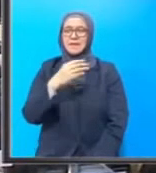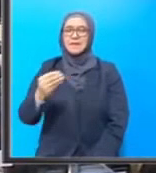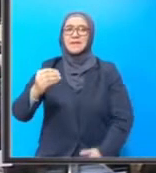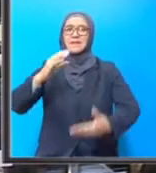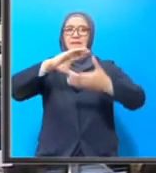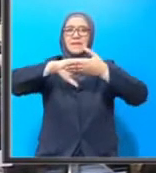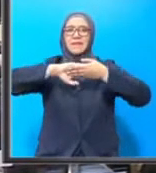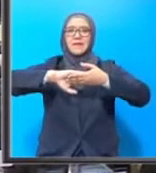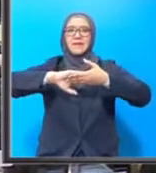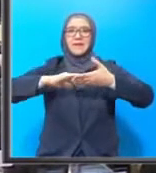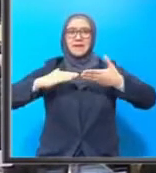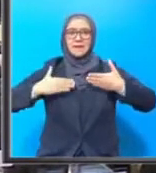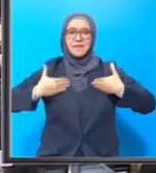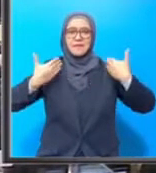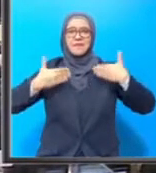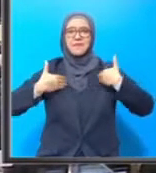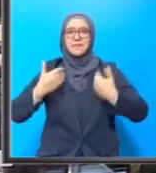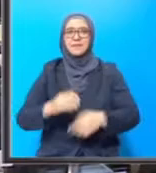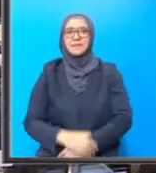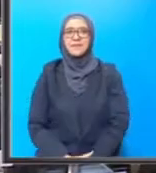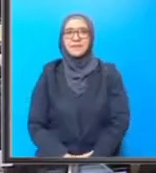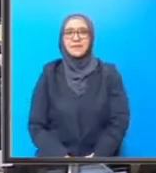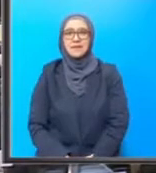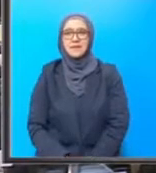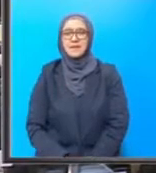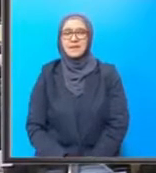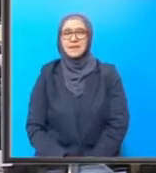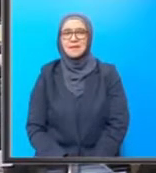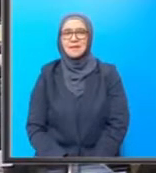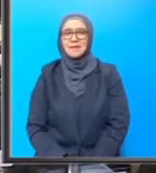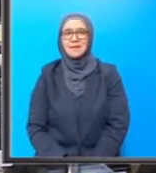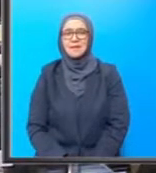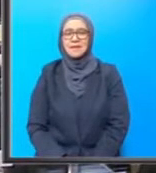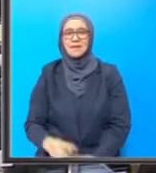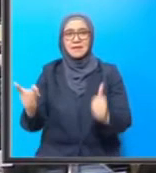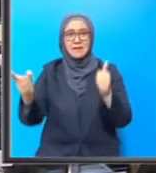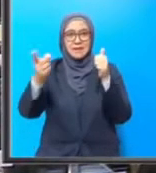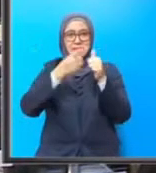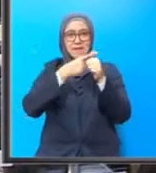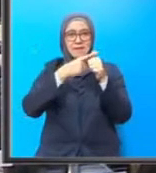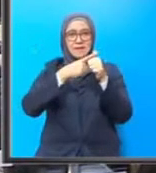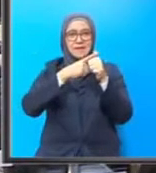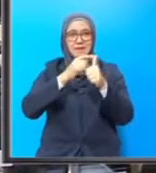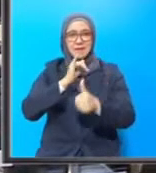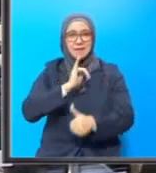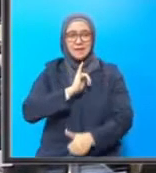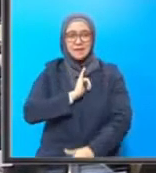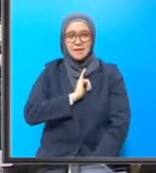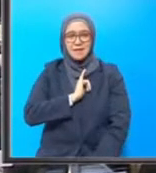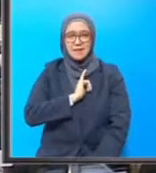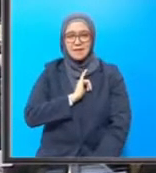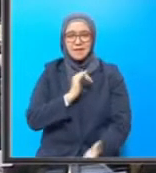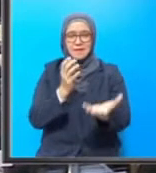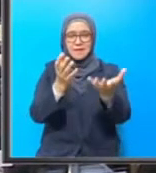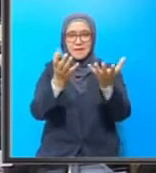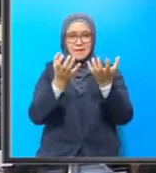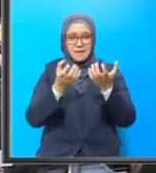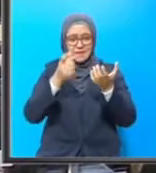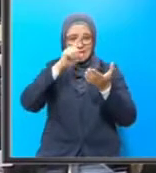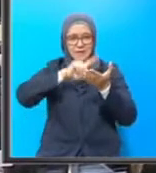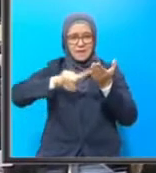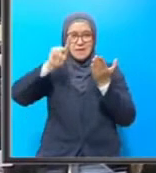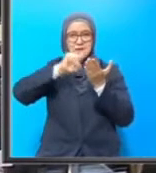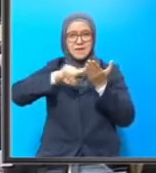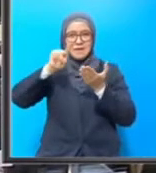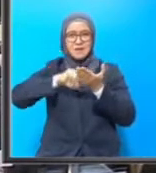salam sejahtera eh Pertamanya saya ingin merujuk